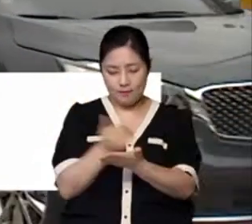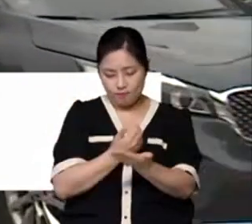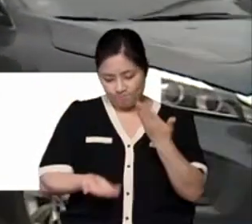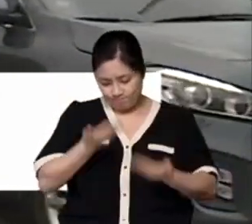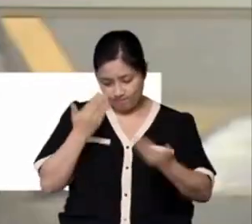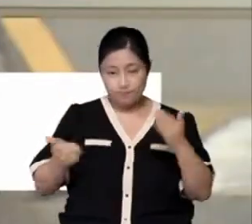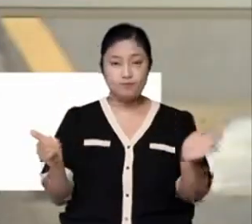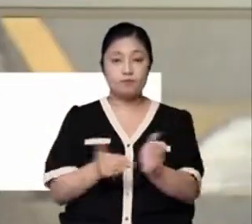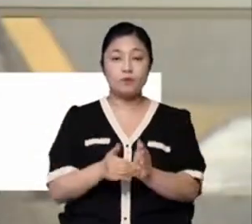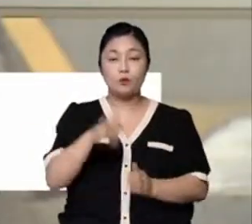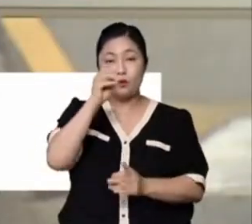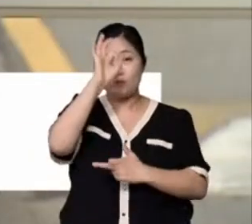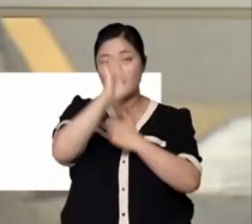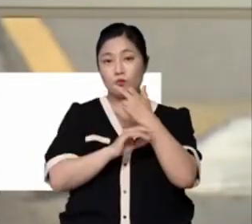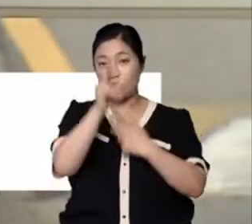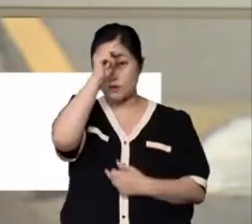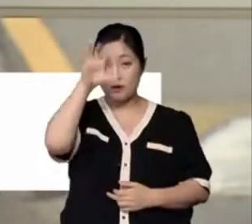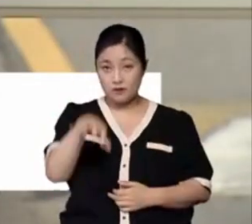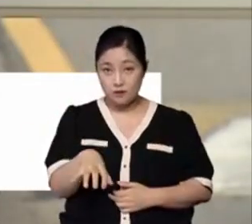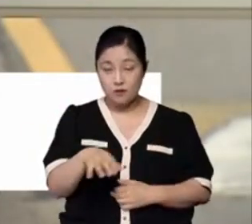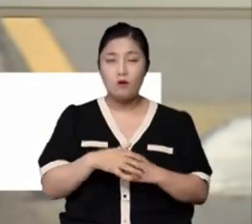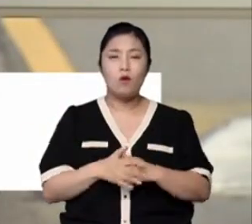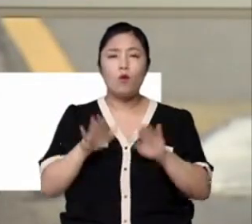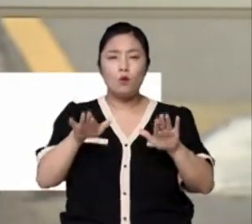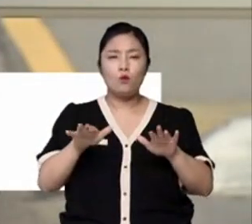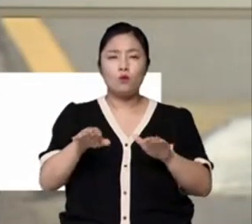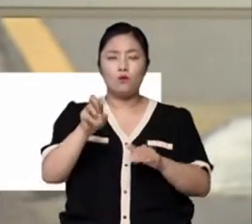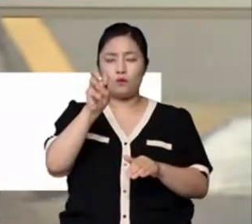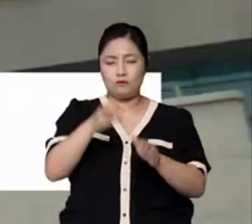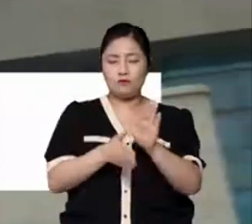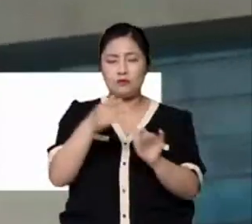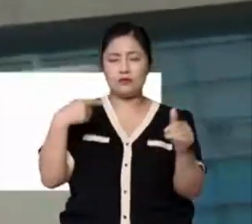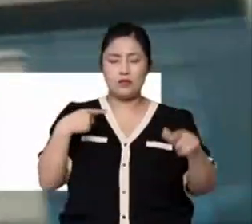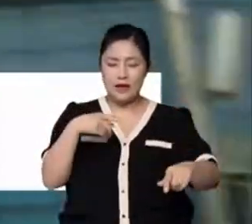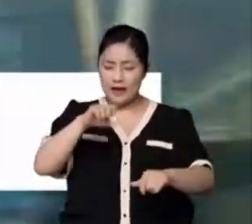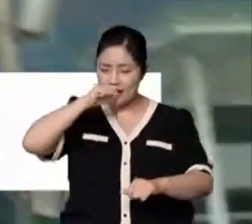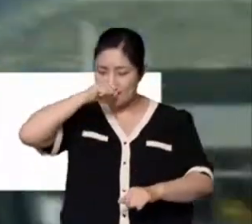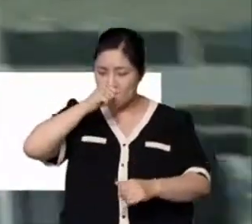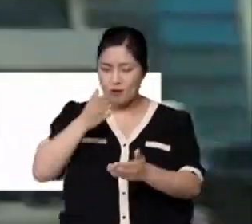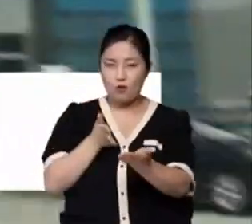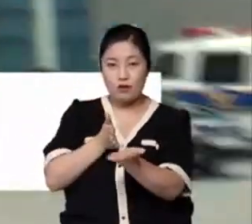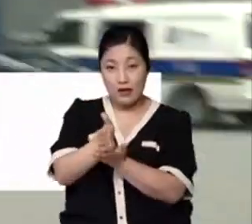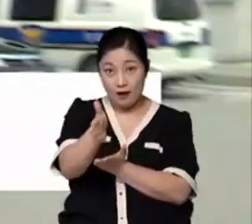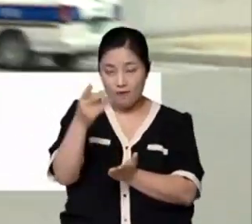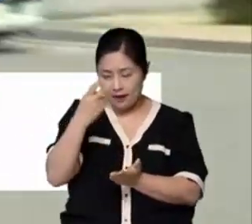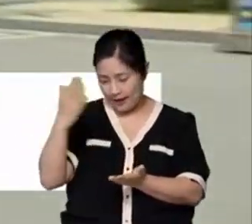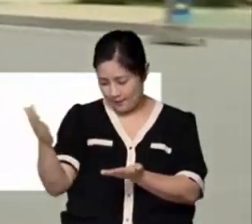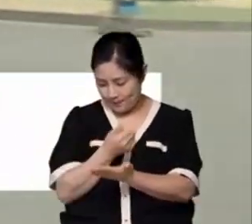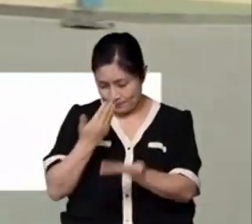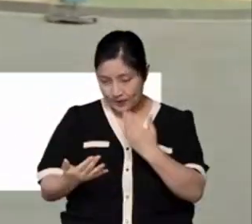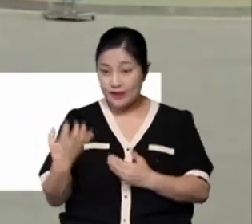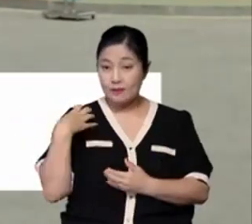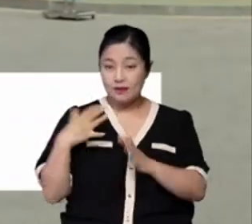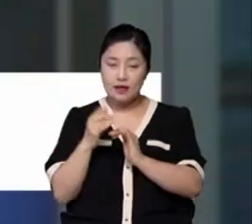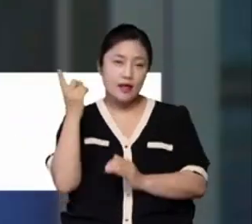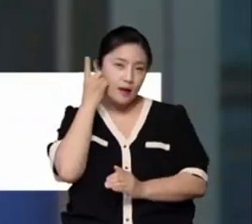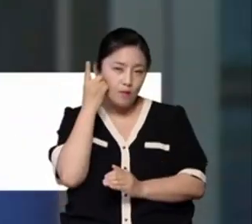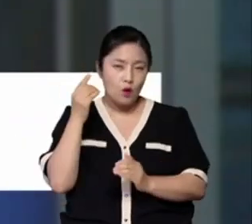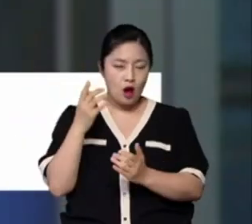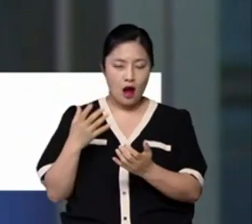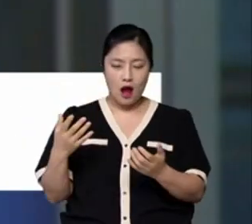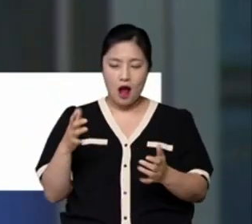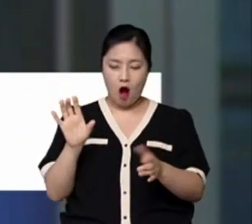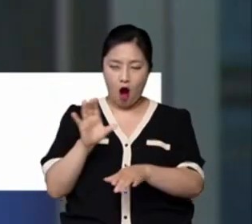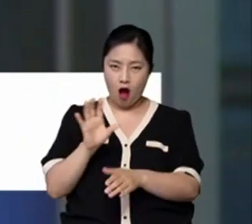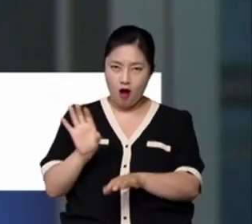압수수색했습니다. 광주서부경찰서는 오늘 광주광역시교육청 행정예산과를 압수수색하고 담당자의 휴대전화와